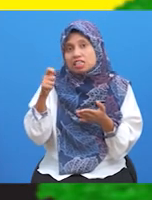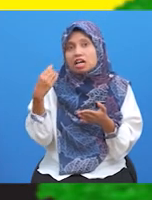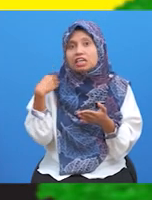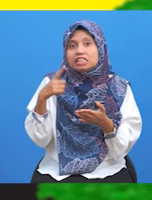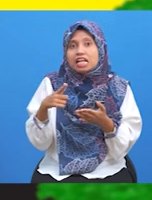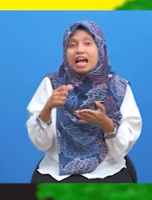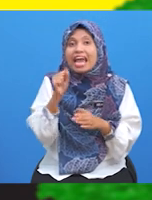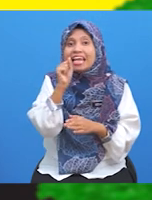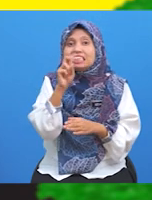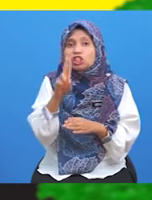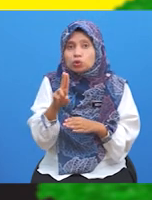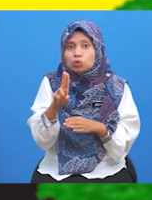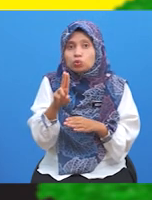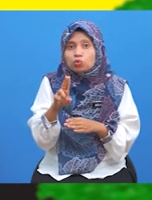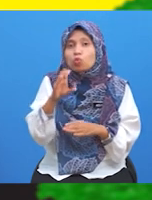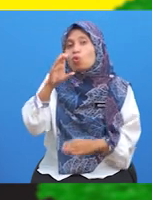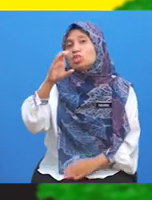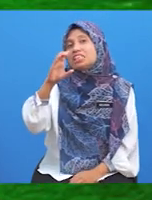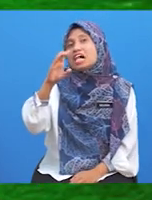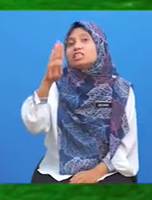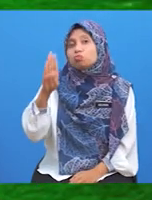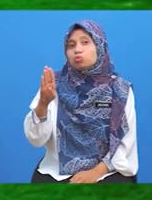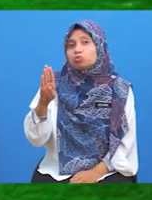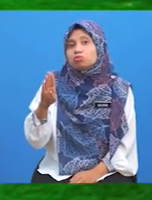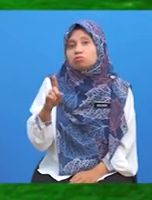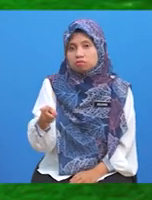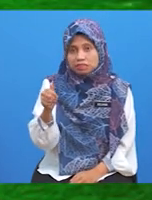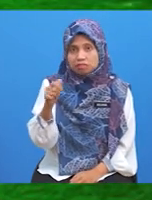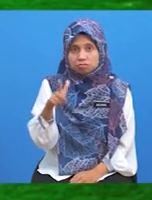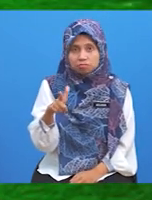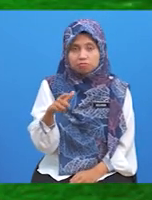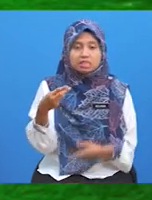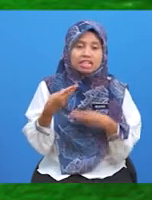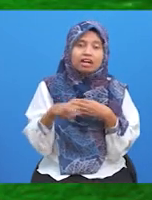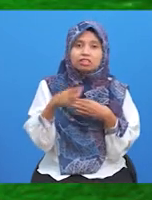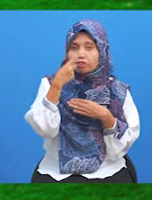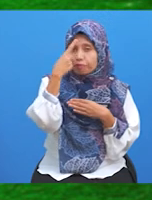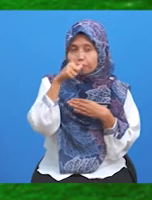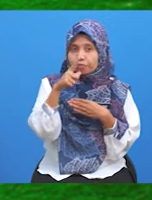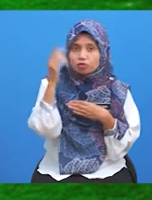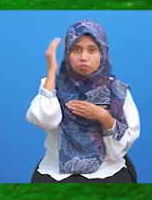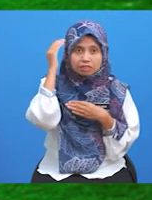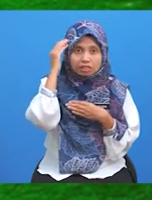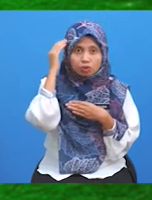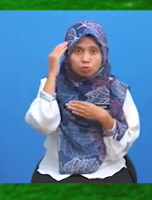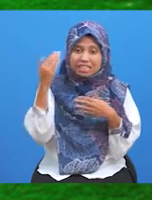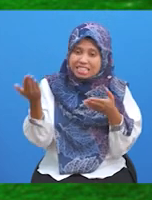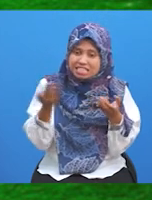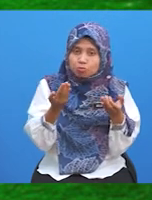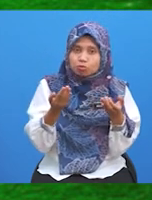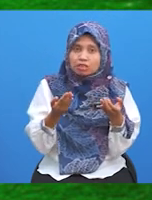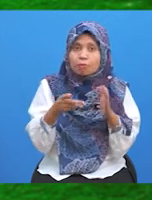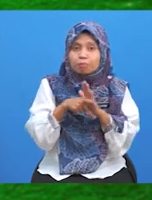merupakan setiausaha sulit Charles Vinebrook. Beliau dihantar untuk mengetahui sambutan